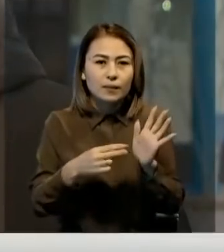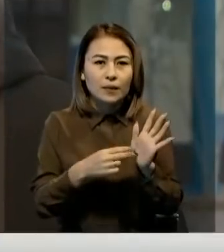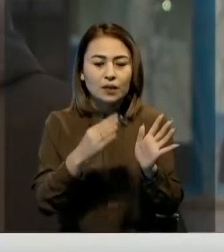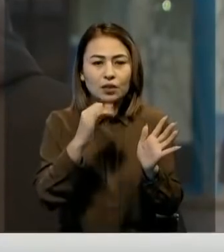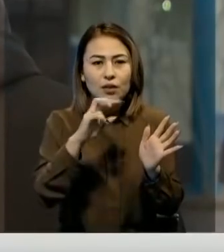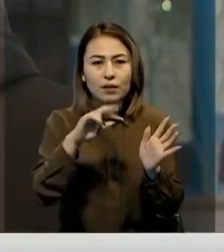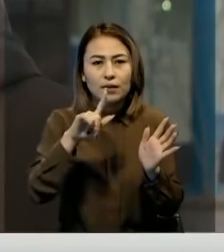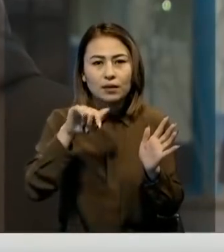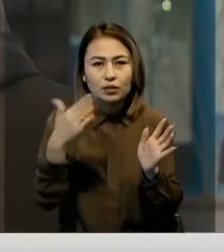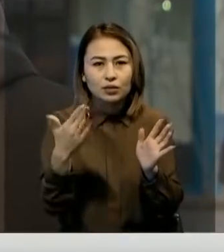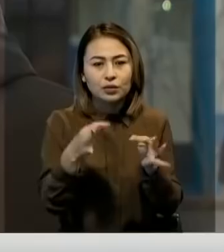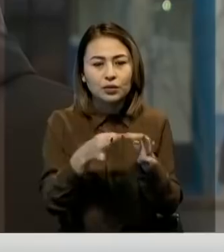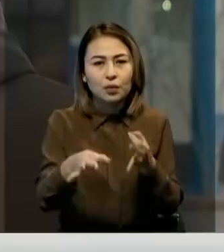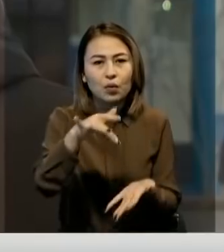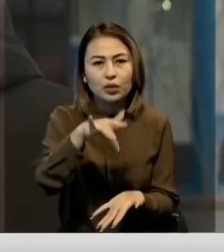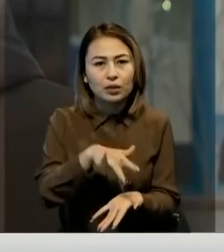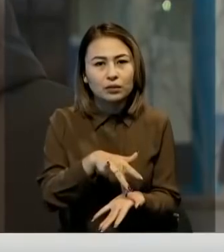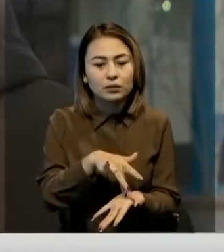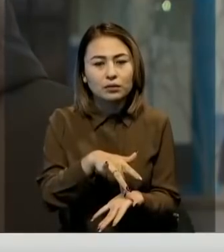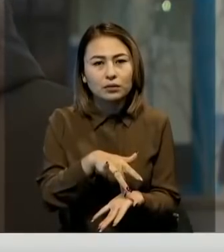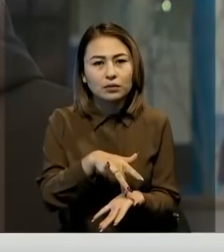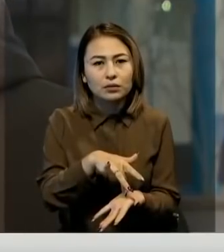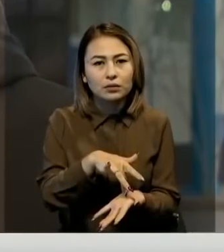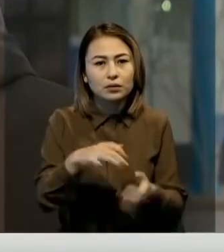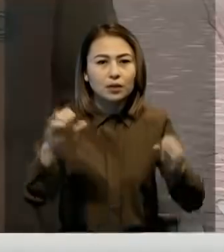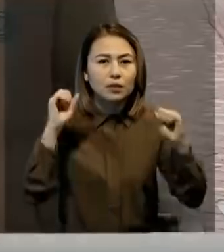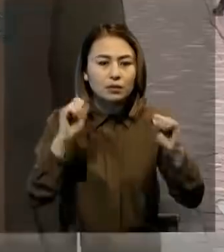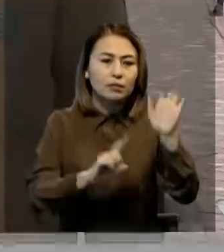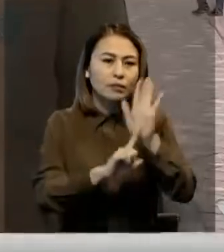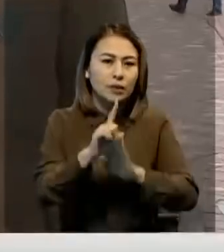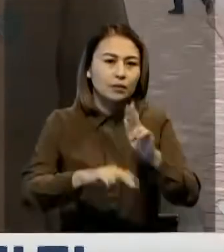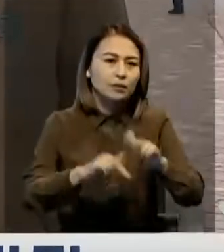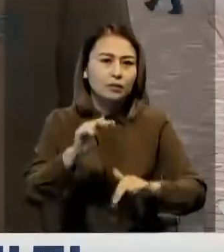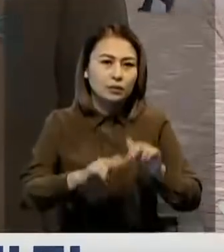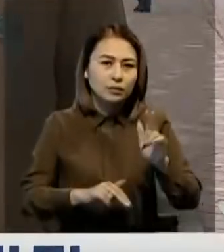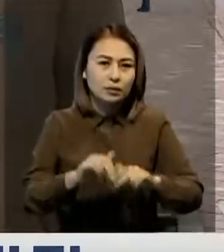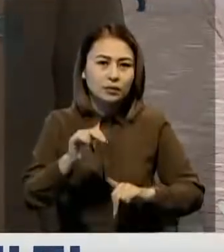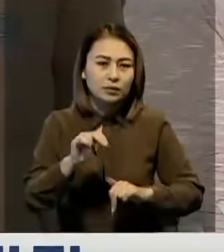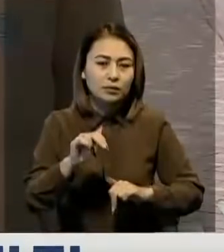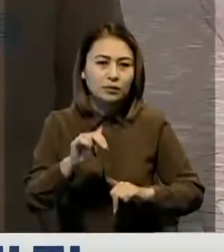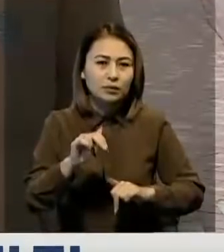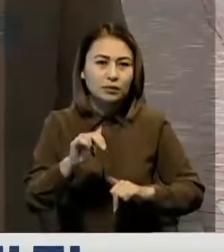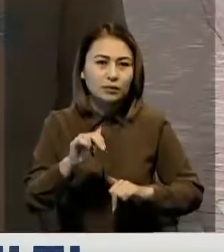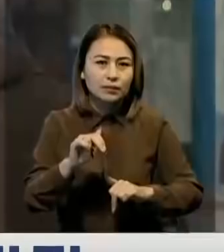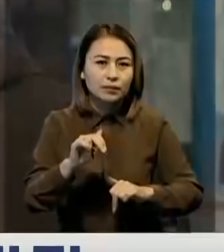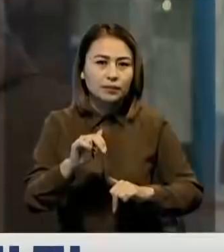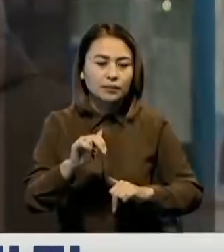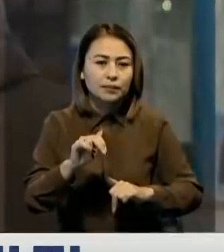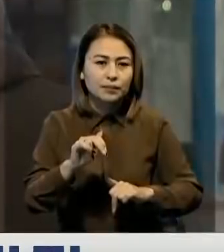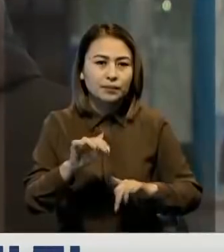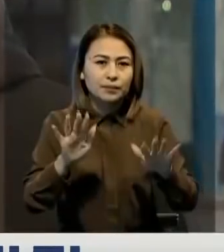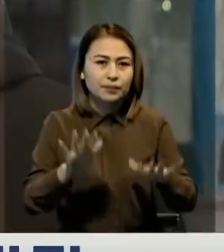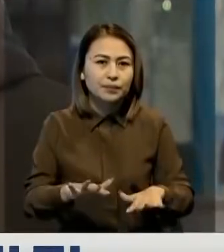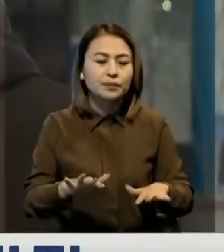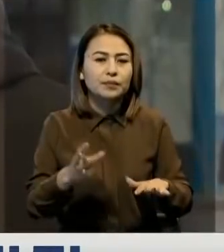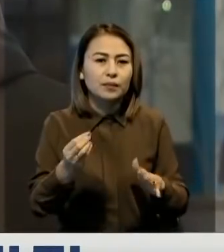ауданы Жалағаш кенті орталықтарында осы дене шынықтыру сауықтыру кешендері басталды. Қармақшы ауданы Ақай кентіне осы дене шынықтыру сауықтыру кешенін